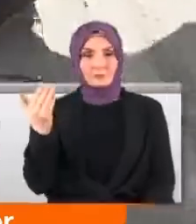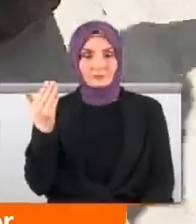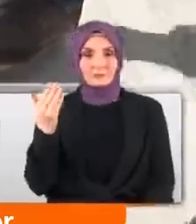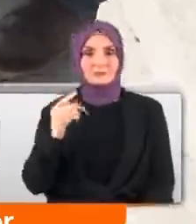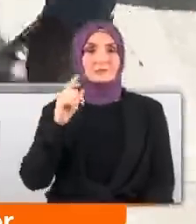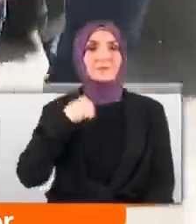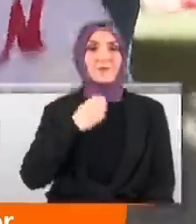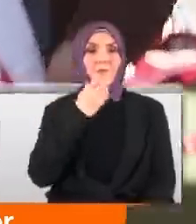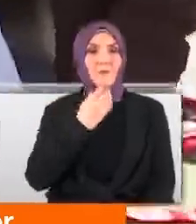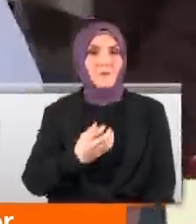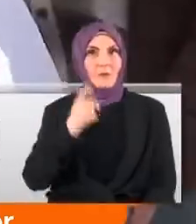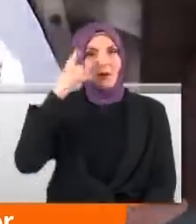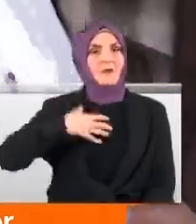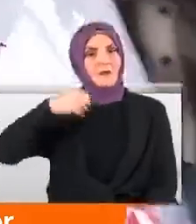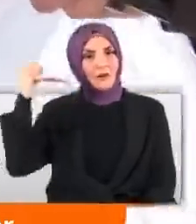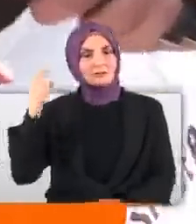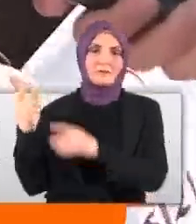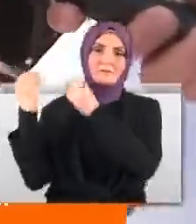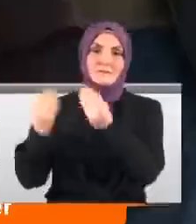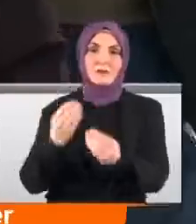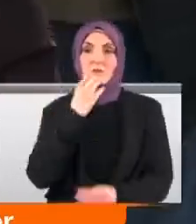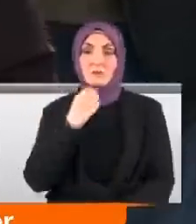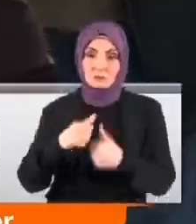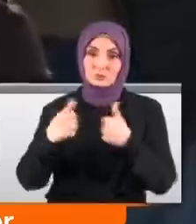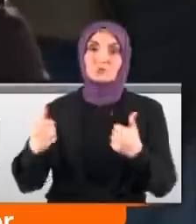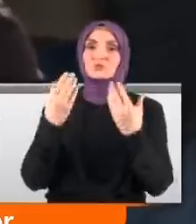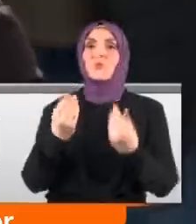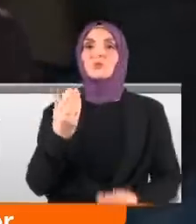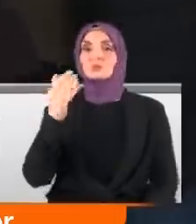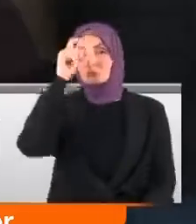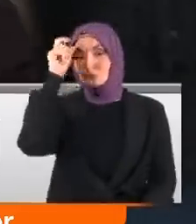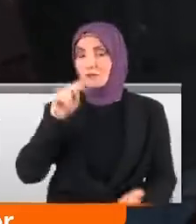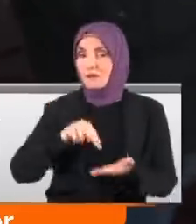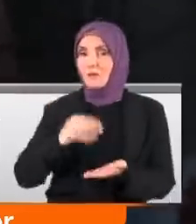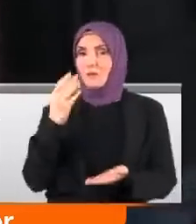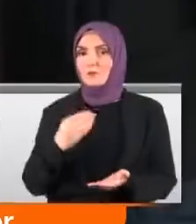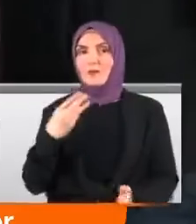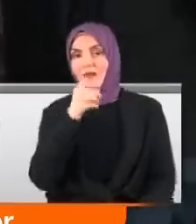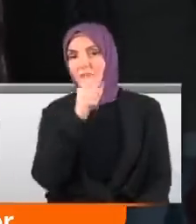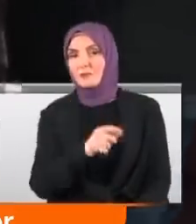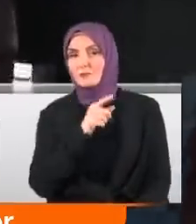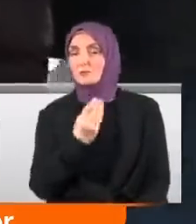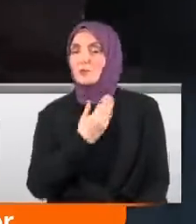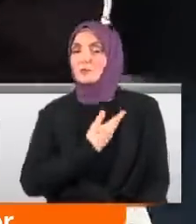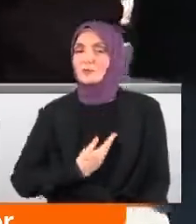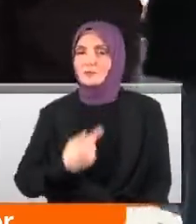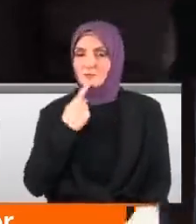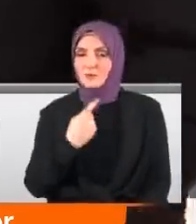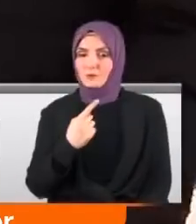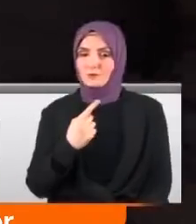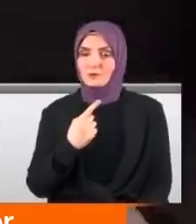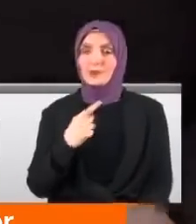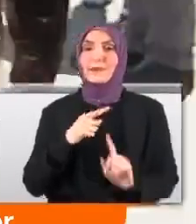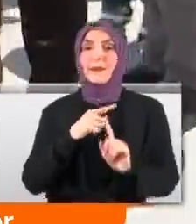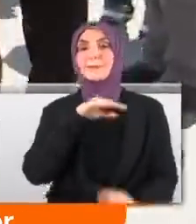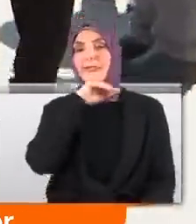versin. Ömrünüz uzun olsun, Türkiye ayakta kalsın. Recep Tayyip Erdoğan'ı çok seviyoruz. Sen neler söyleyeceksin? Tayyip dede.